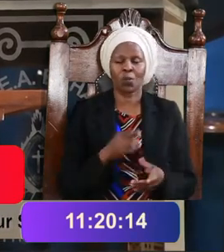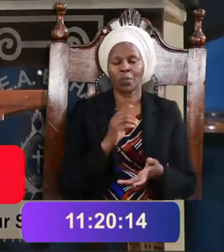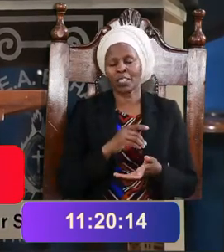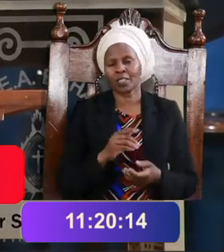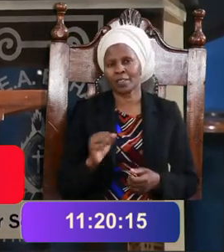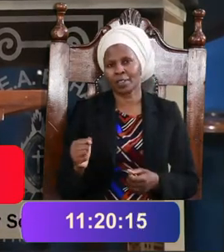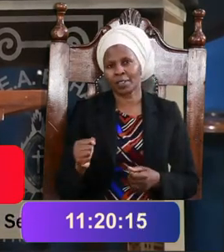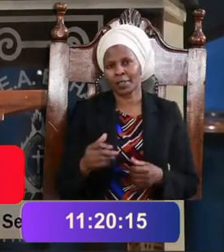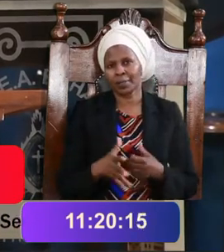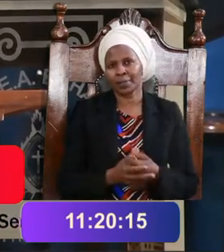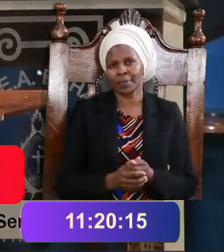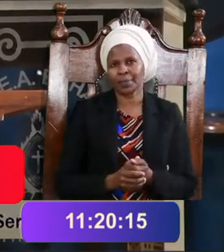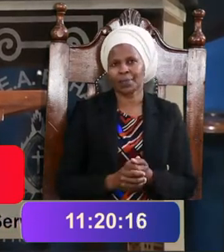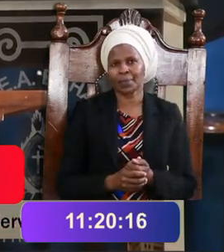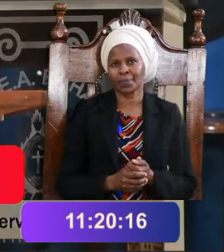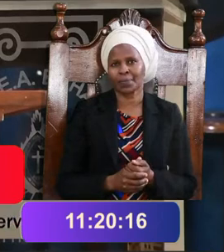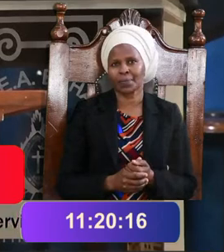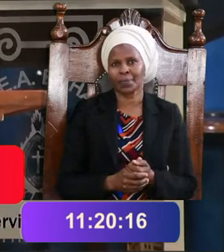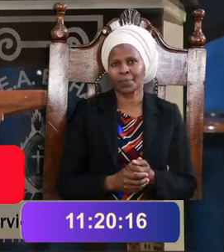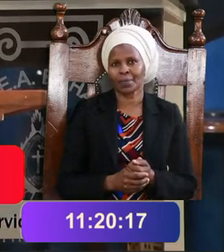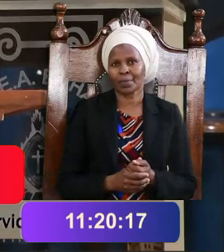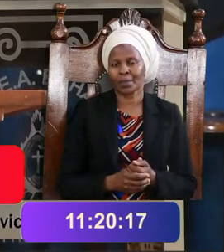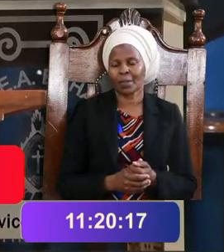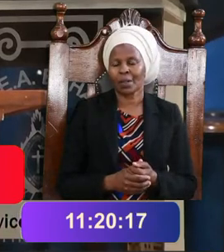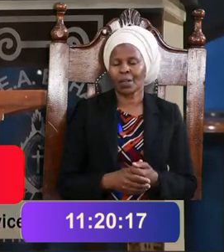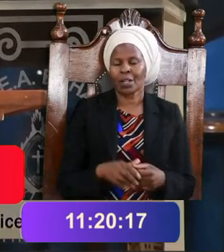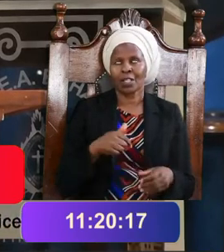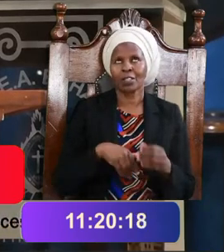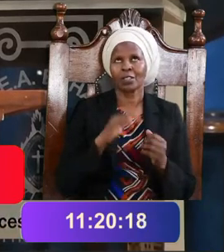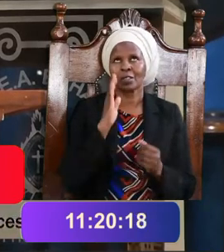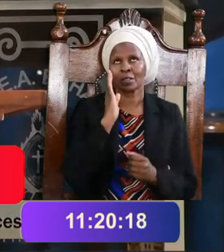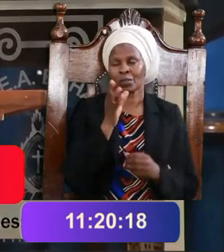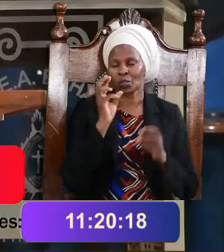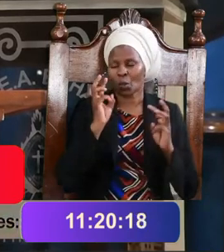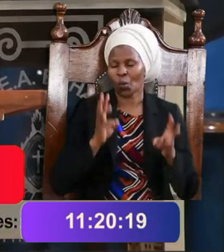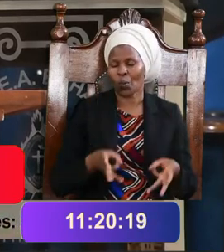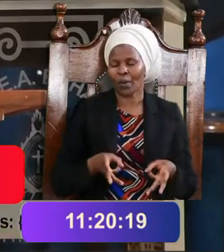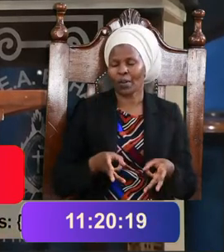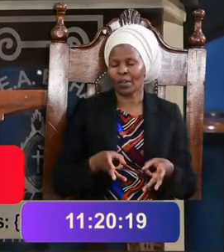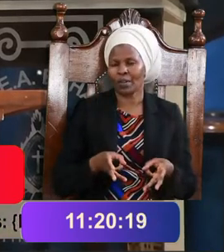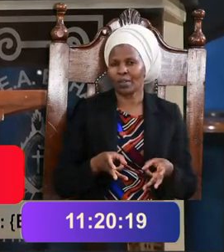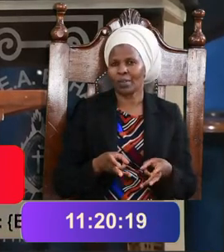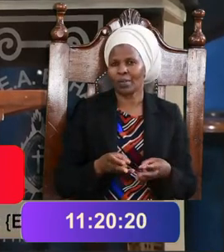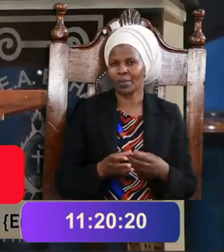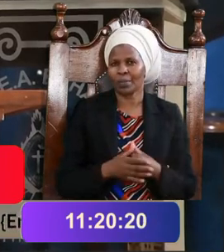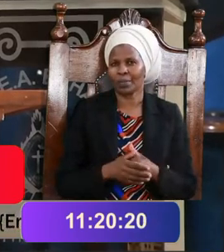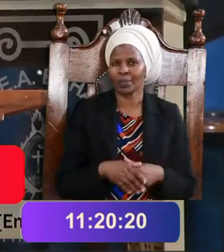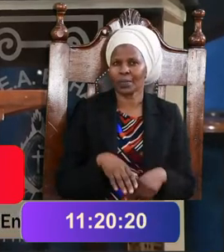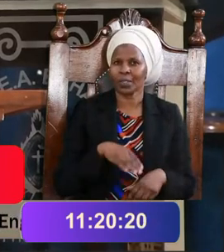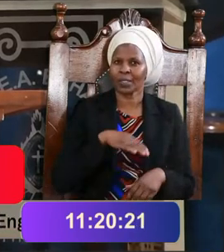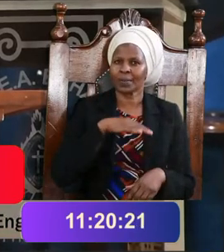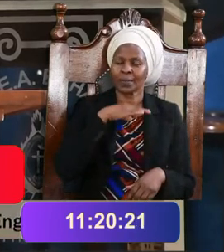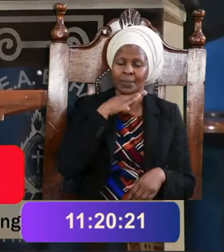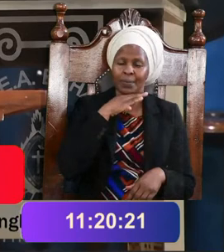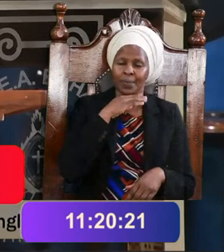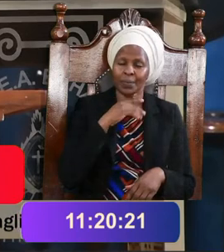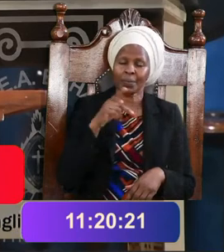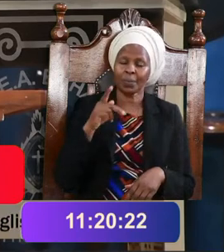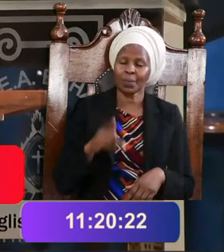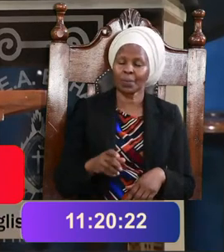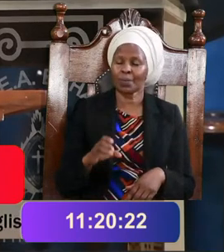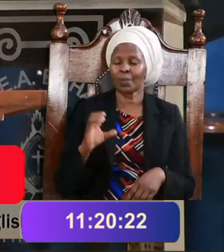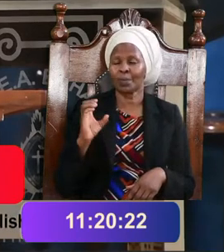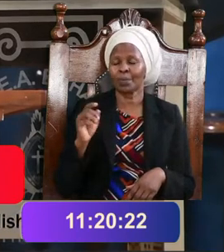Mugambi. Ni katika kukubali mapenzi ya Mungu tuwatangazia kifo cha Peterson Dongo